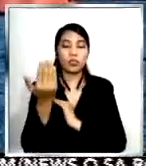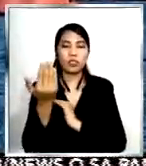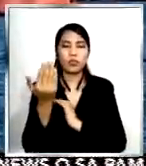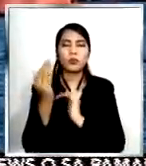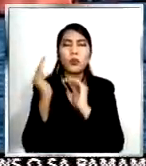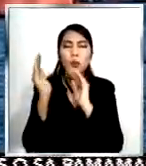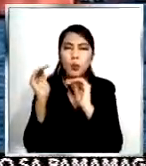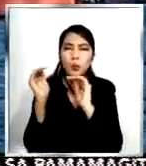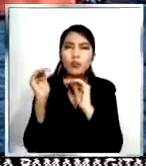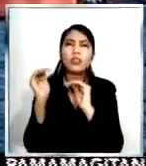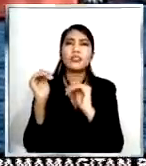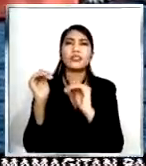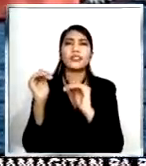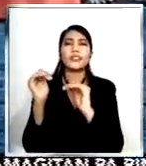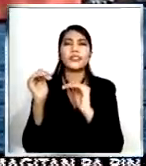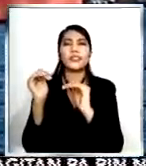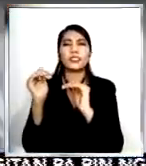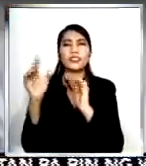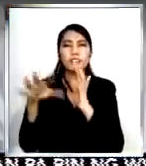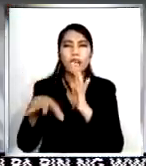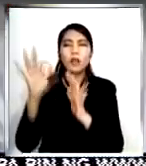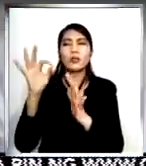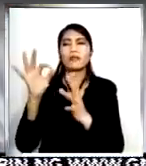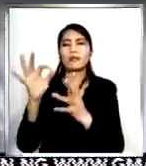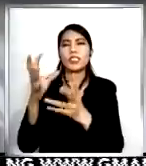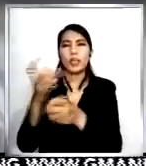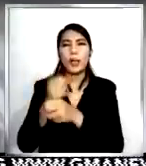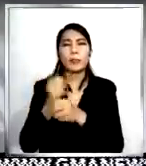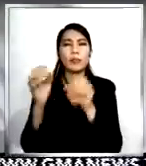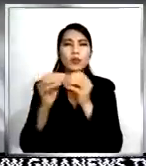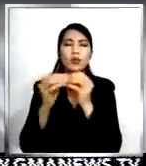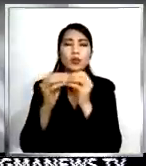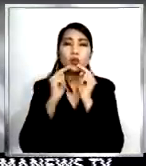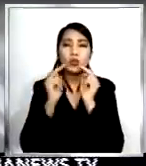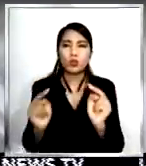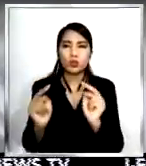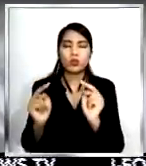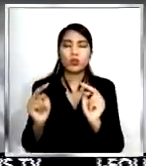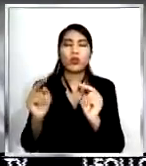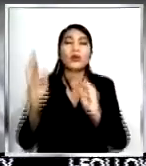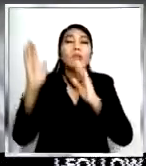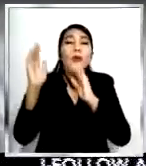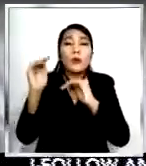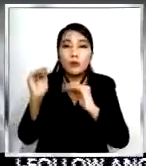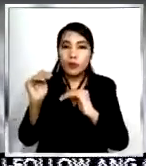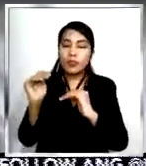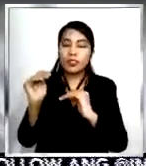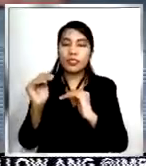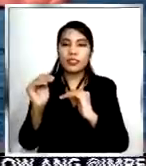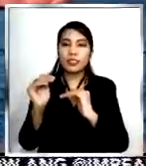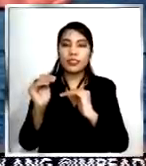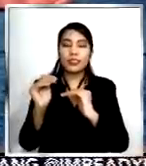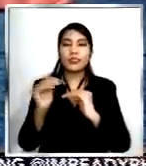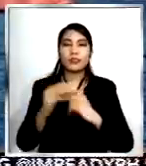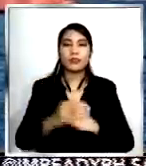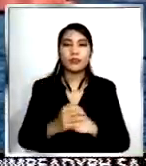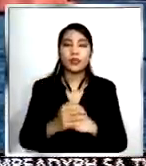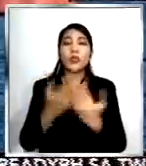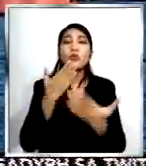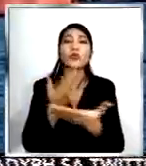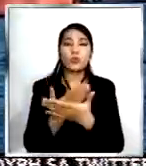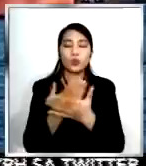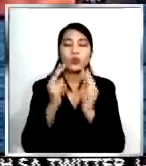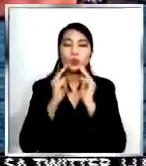we'll get more news within the day and hopefully, it's going to be good news. Naglayag mula